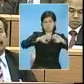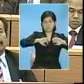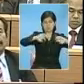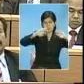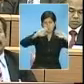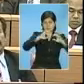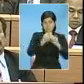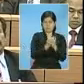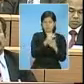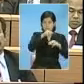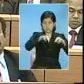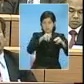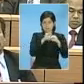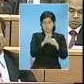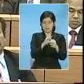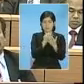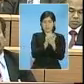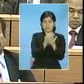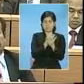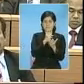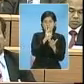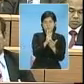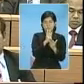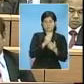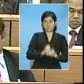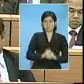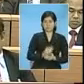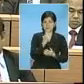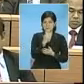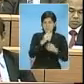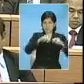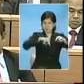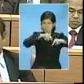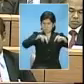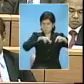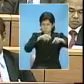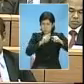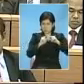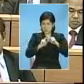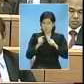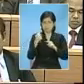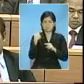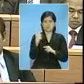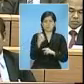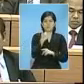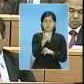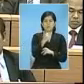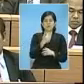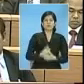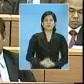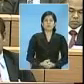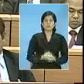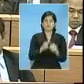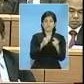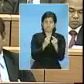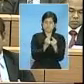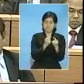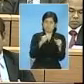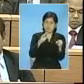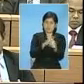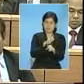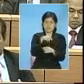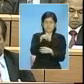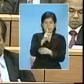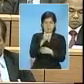ใช้เงินการเงินคู่นี้อย่างละเอียดรอบคอบใช้งานให้เต็มประสิทธิภาพ